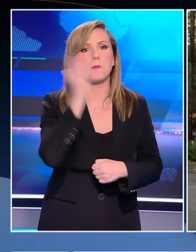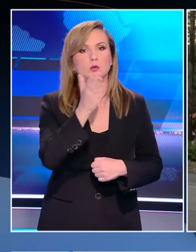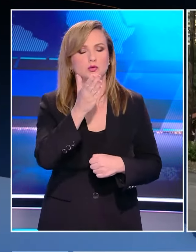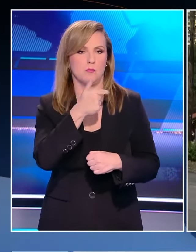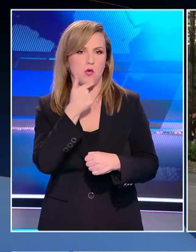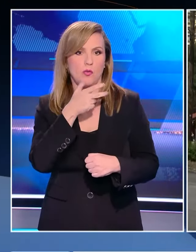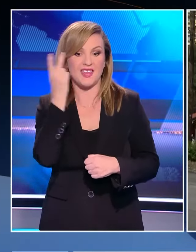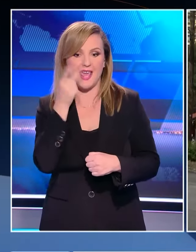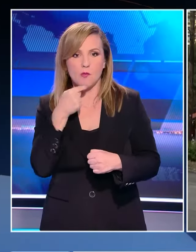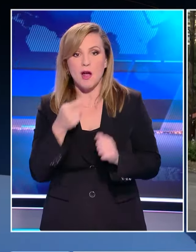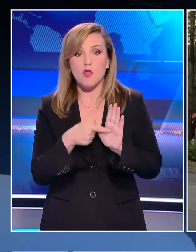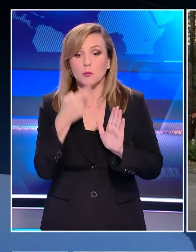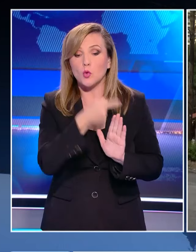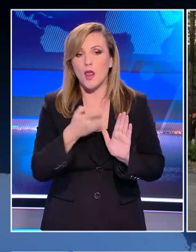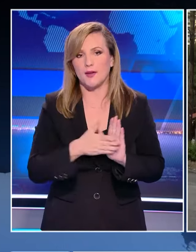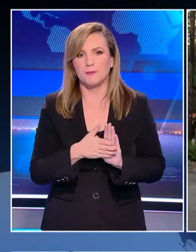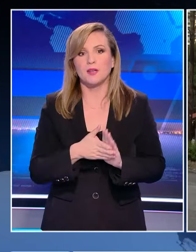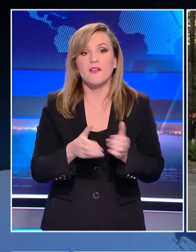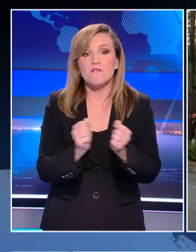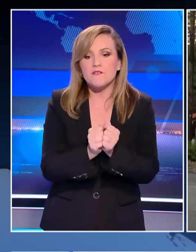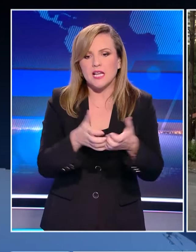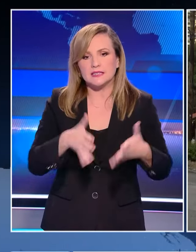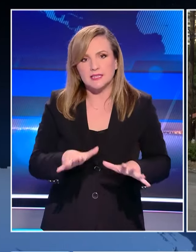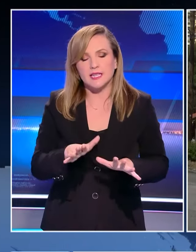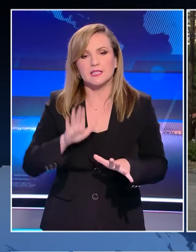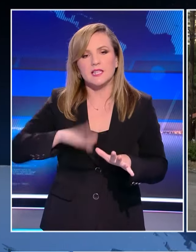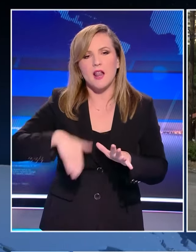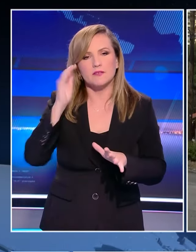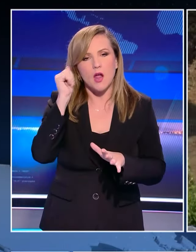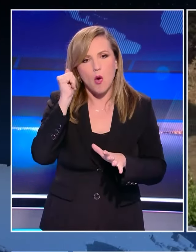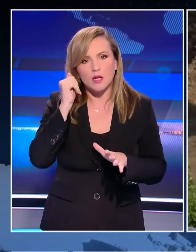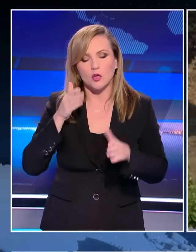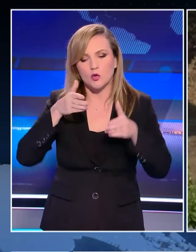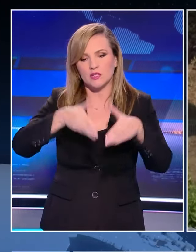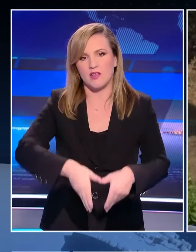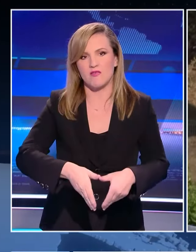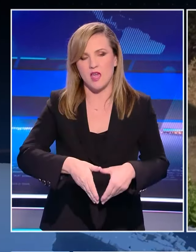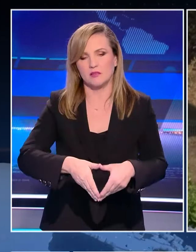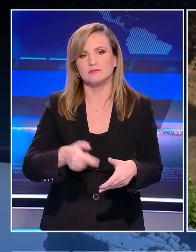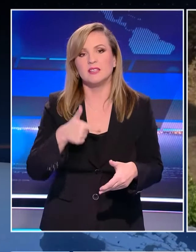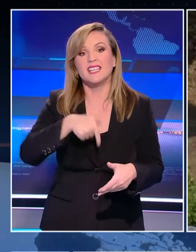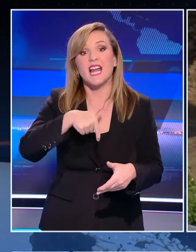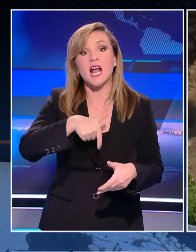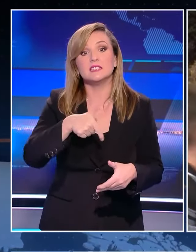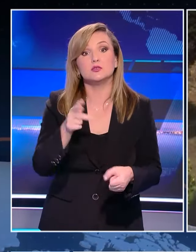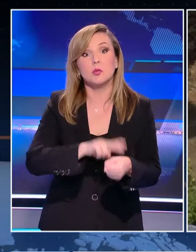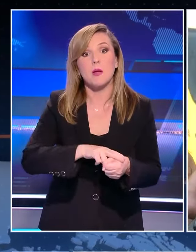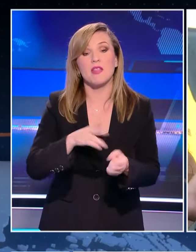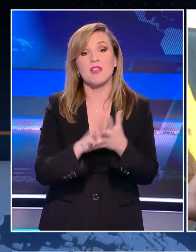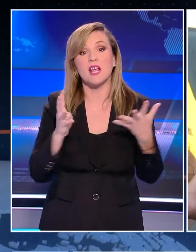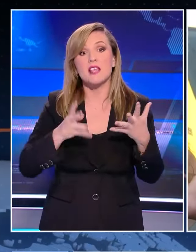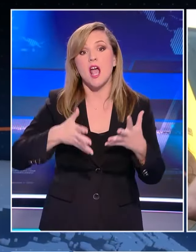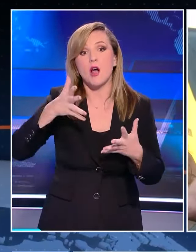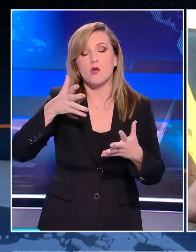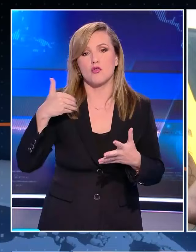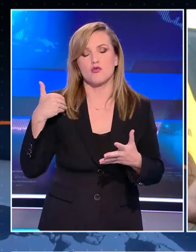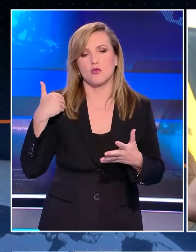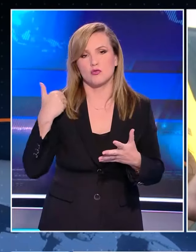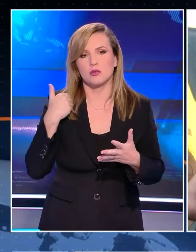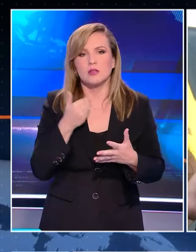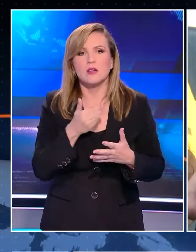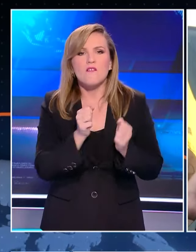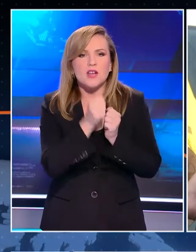αυτό. Αυτή την ώρα φίλοι και συγγενείς λένε το τελευταίο αντίο στον άτυχο Γιάννη. Θέλω να αναπαυθεί η ψυχή του. Χάσανε ένα